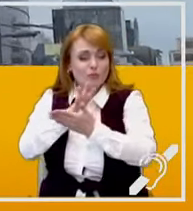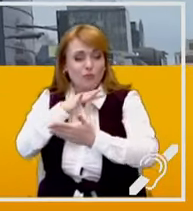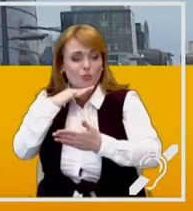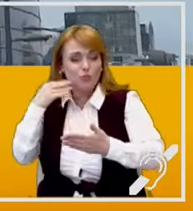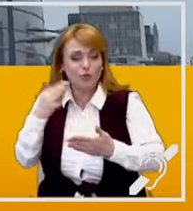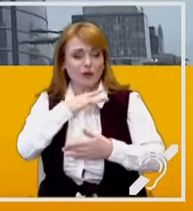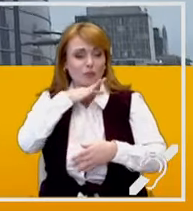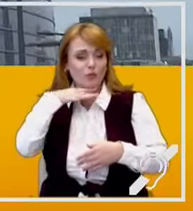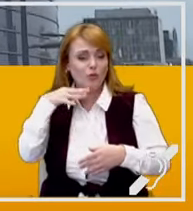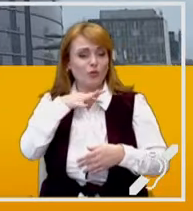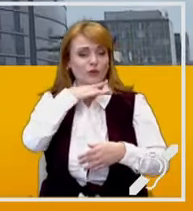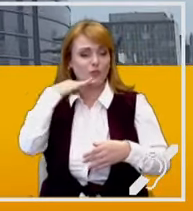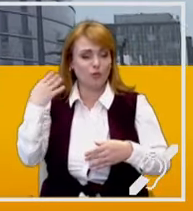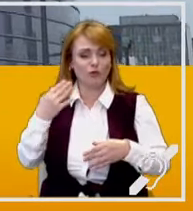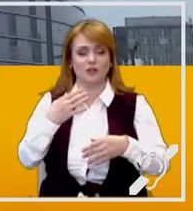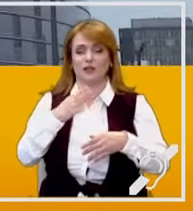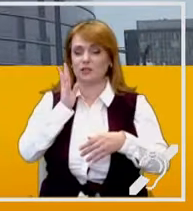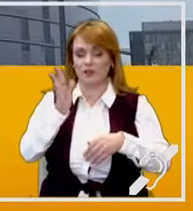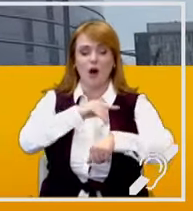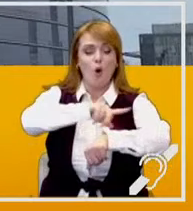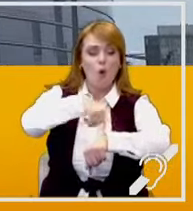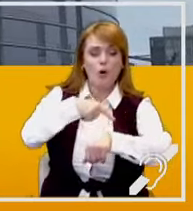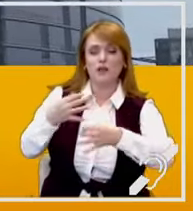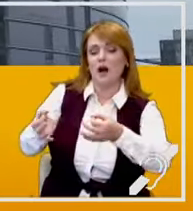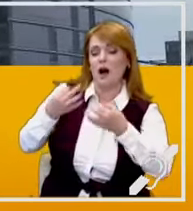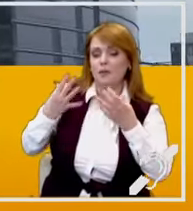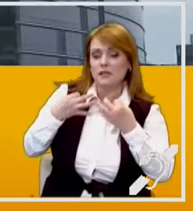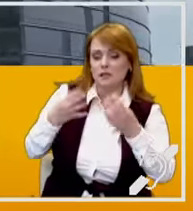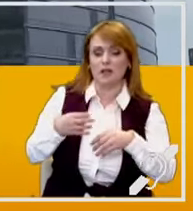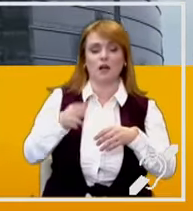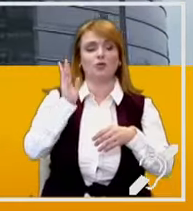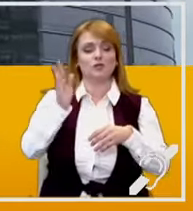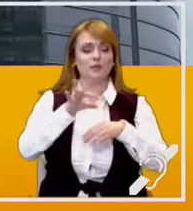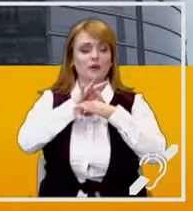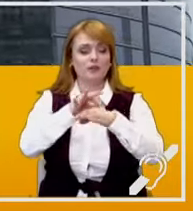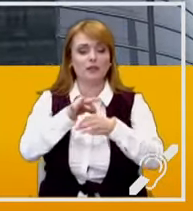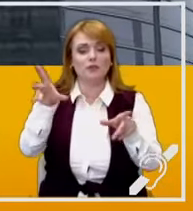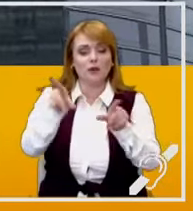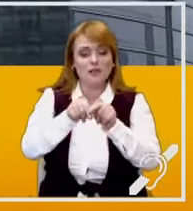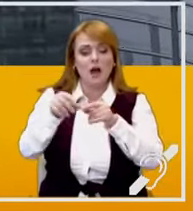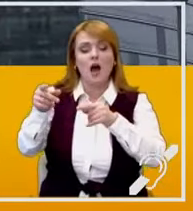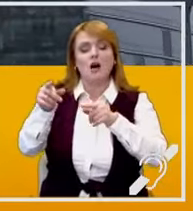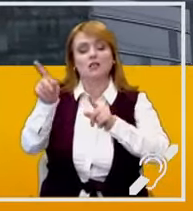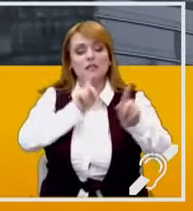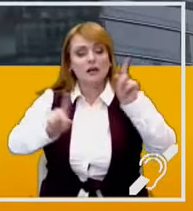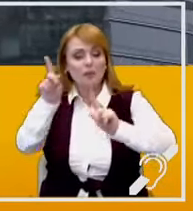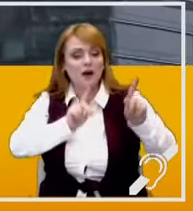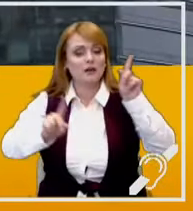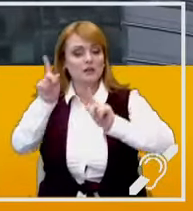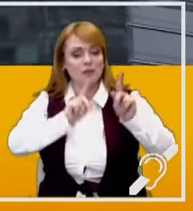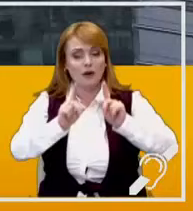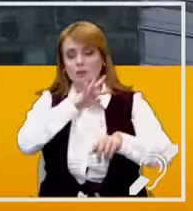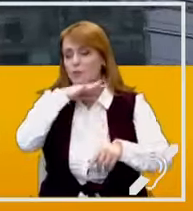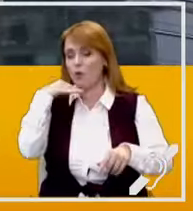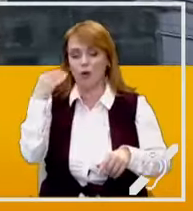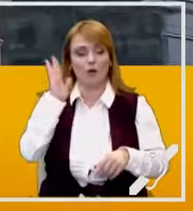sute de ori de ore de explicații, de ședințe. Este și această noțiune de screening, evaluarea legislației Republicii Moldova.